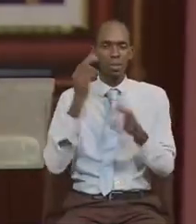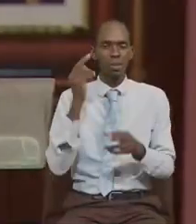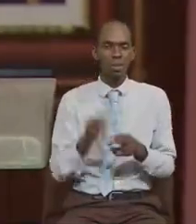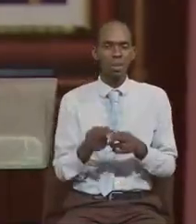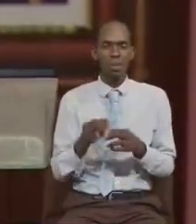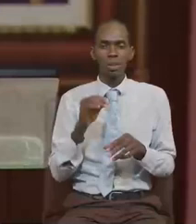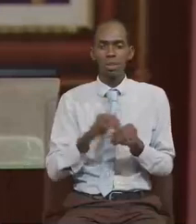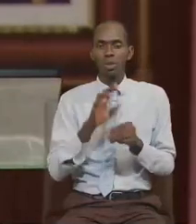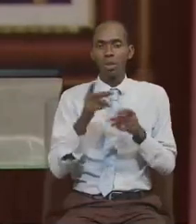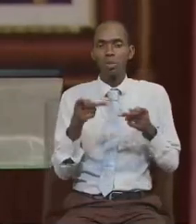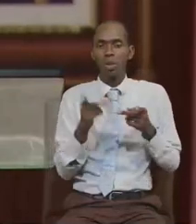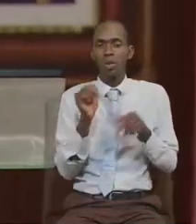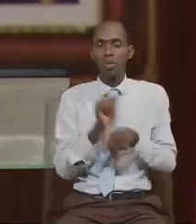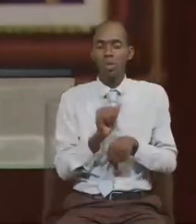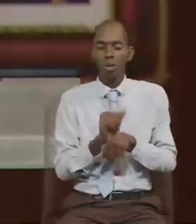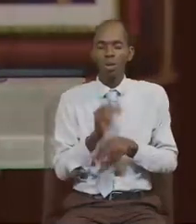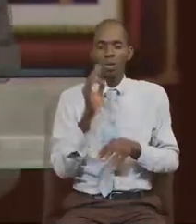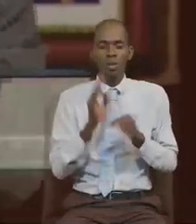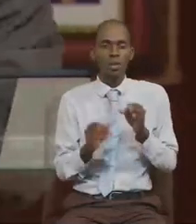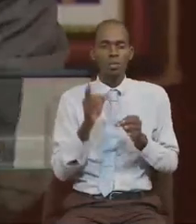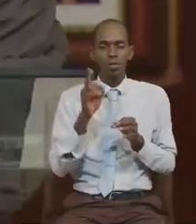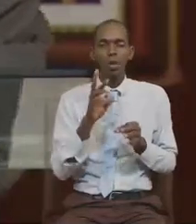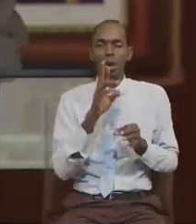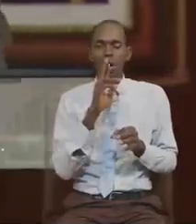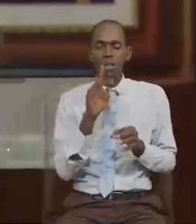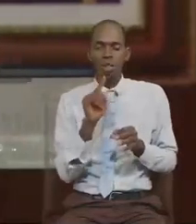Là où tu travailles au bureau, si tu es le seul croyant là-bas,